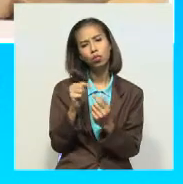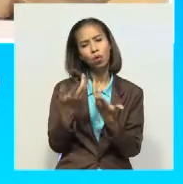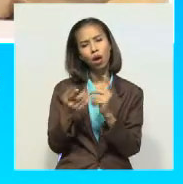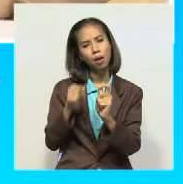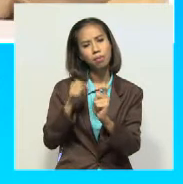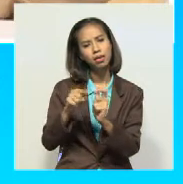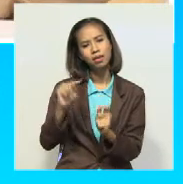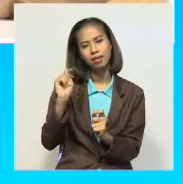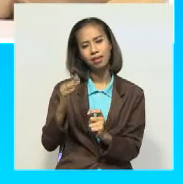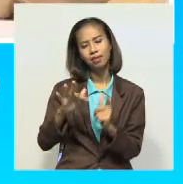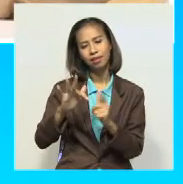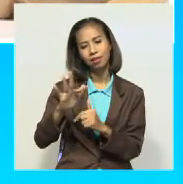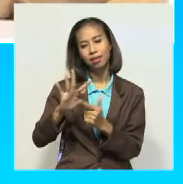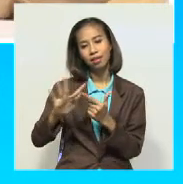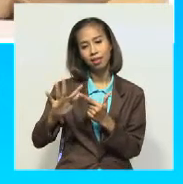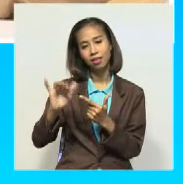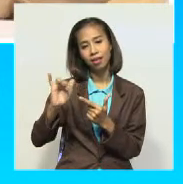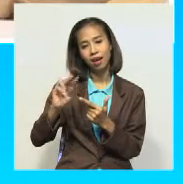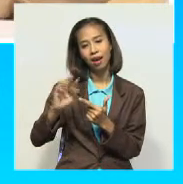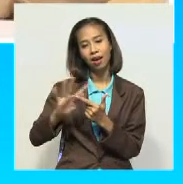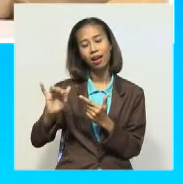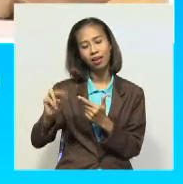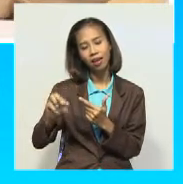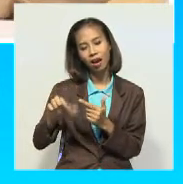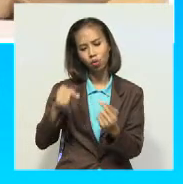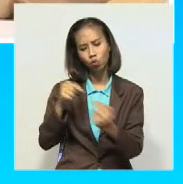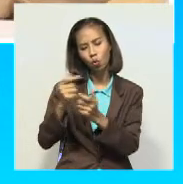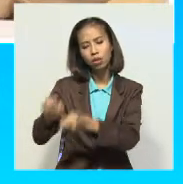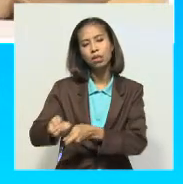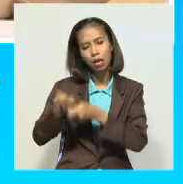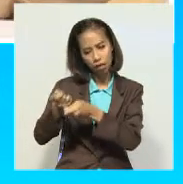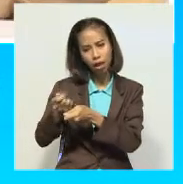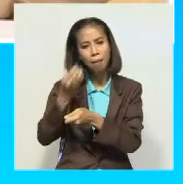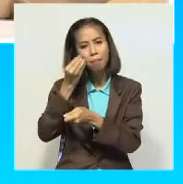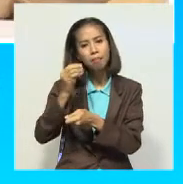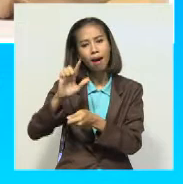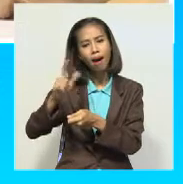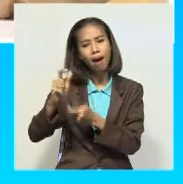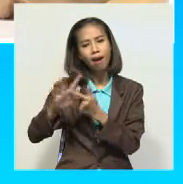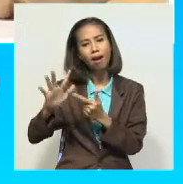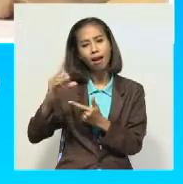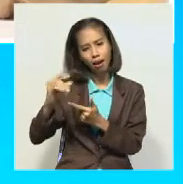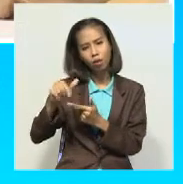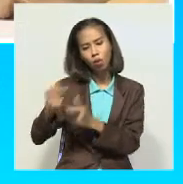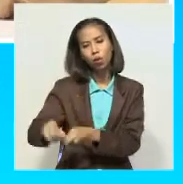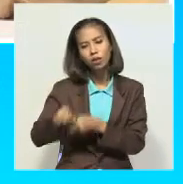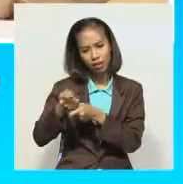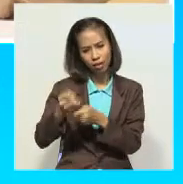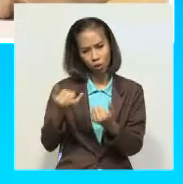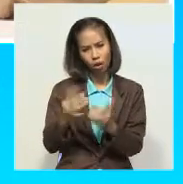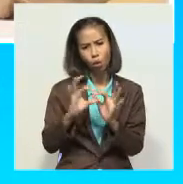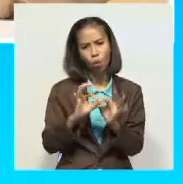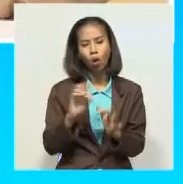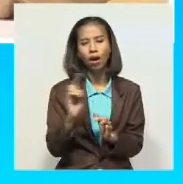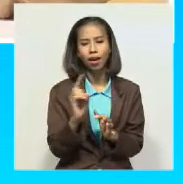าดเนี่ยก็จะเป็นลักษณะของเข้าไปในพื้นที่การเกษตรนะทีนี้สิ่งที่ว่าห่วงตอนนี้ก็คือการเคลื่อนตัวของน้ำมากกว่าเพราะว่าหลังจ